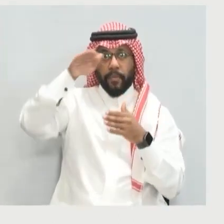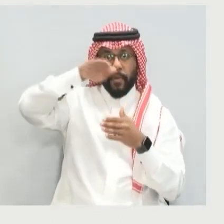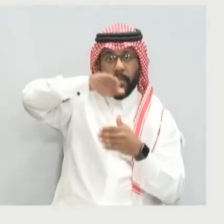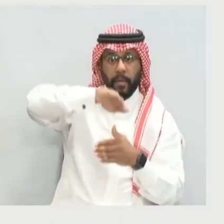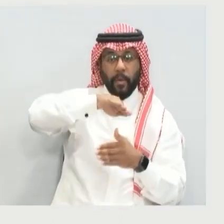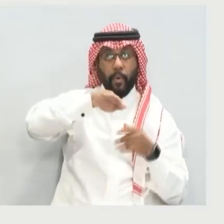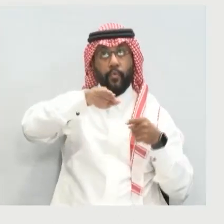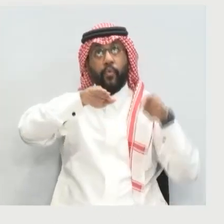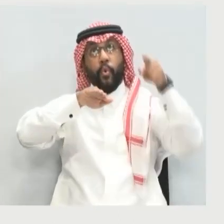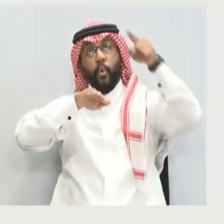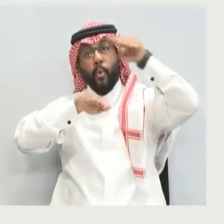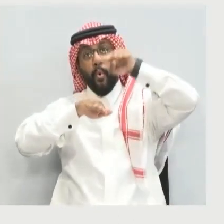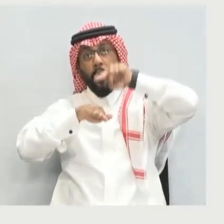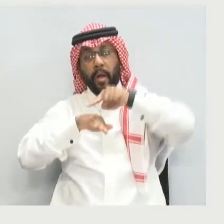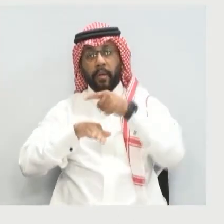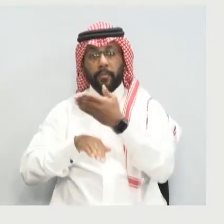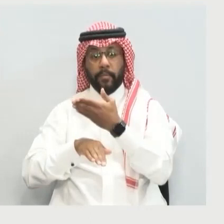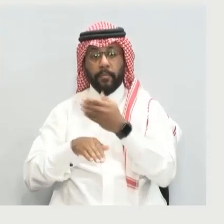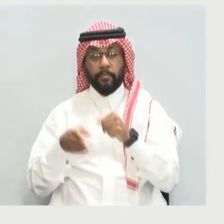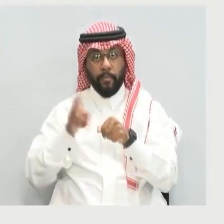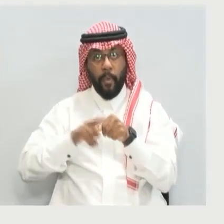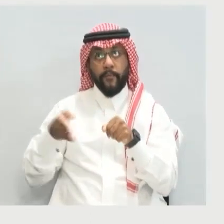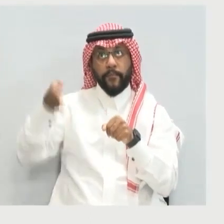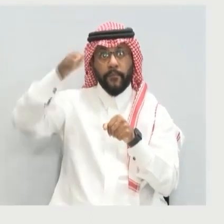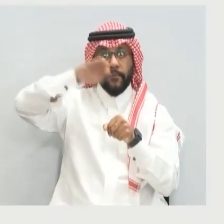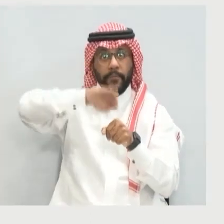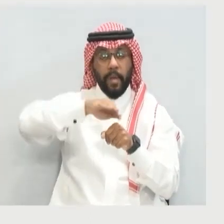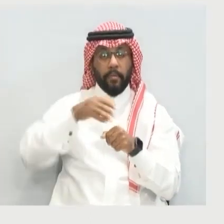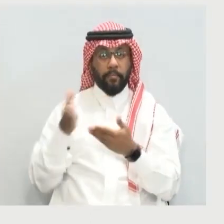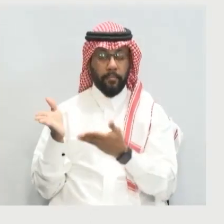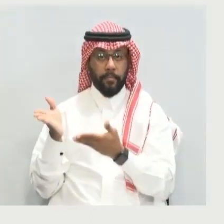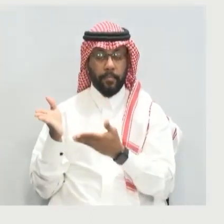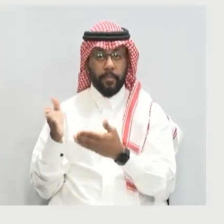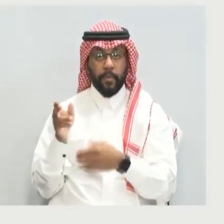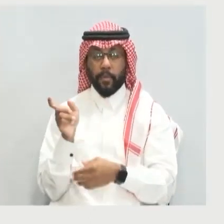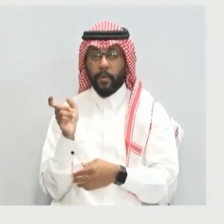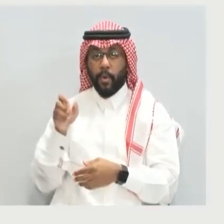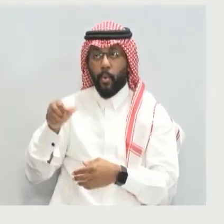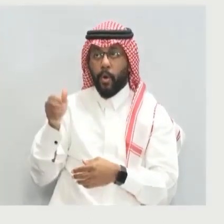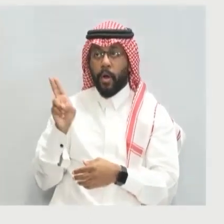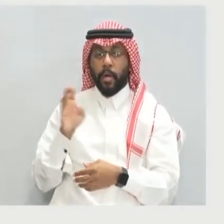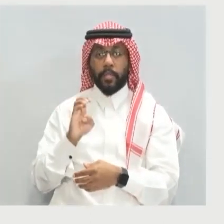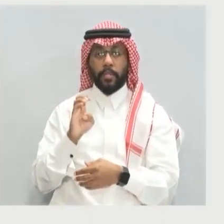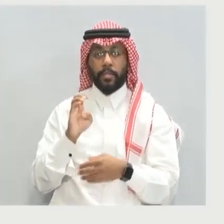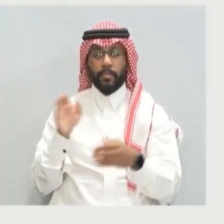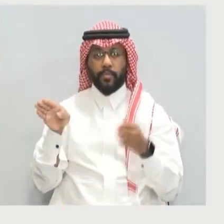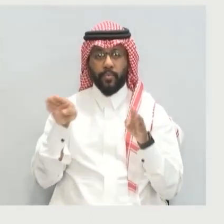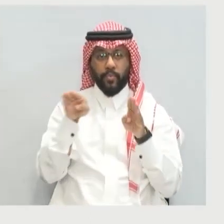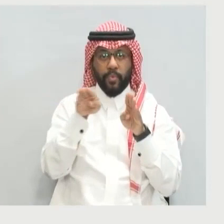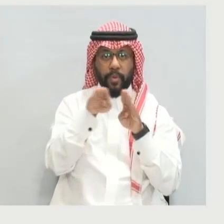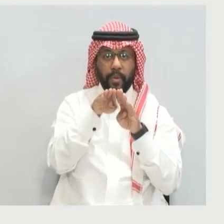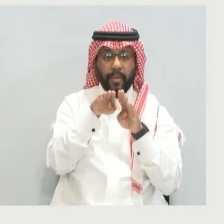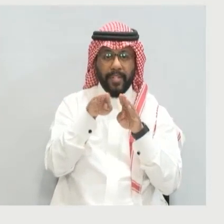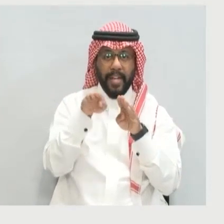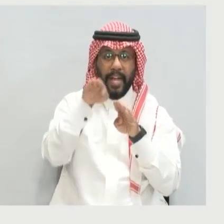الطاقه ولاحظ ايضا ارتفاع الطاقه بالنسبه للنواتج اذا النواتج في هذه الحاله ترى امام حاجز ترى